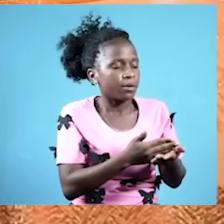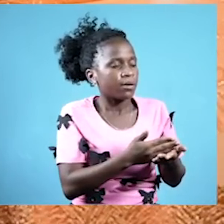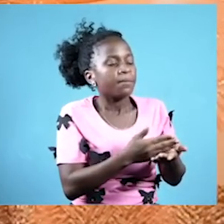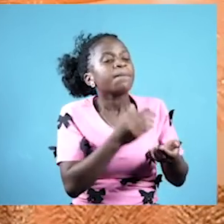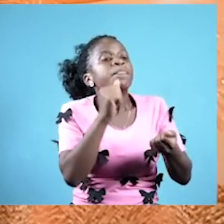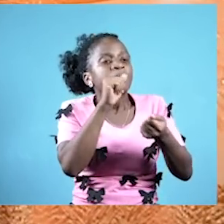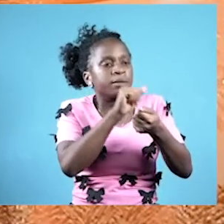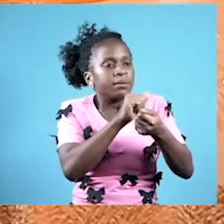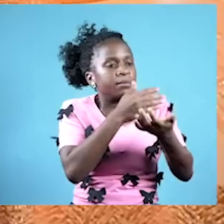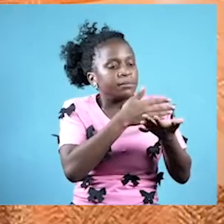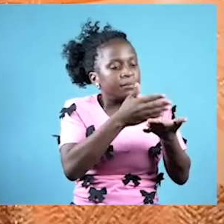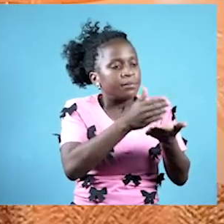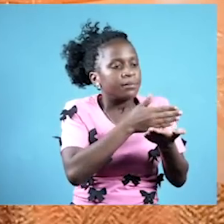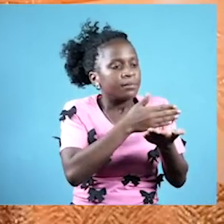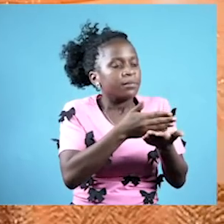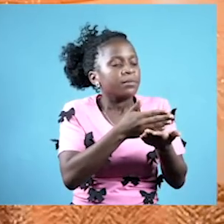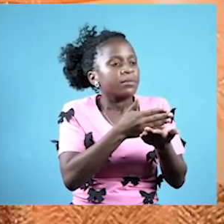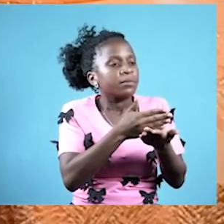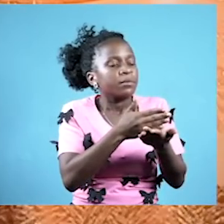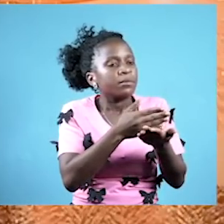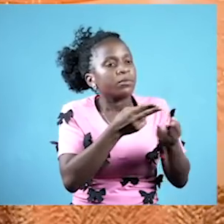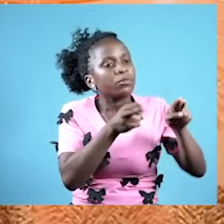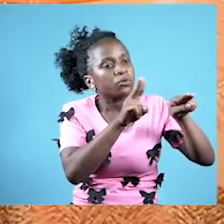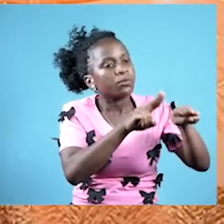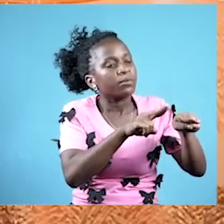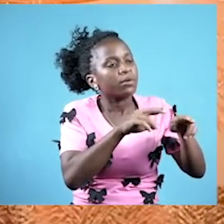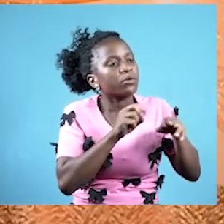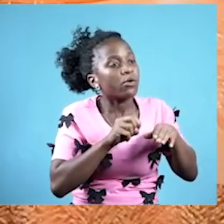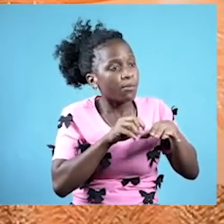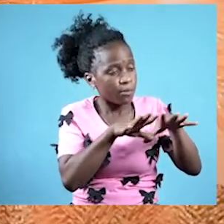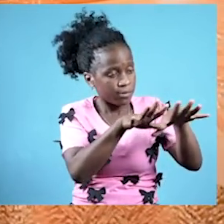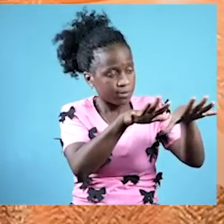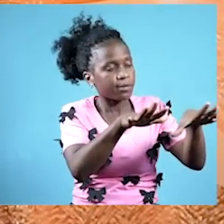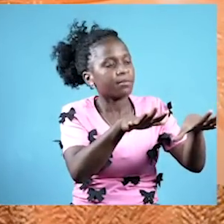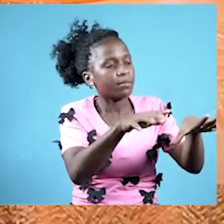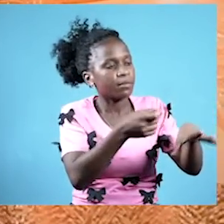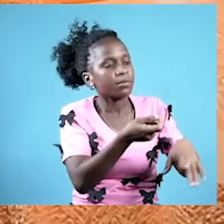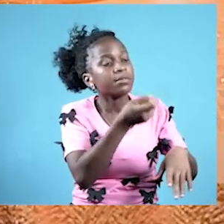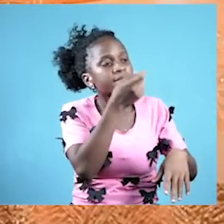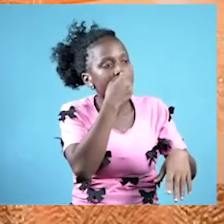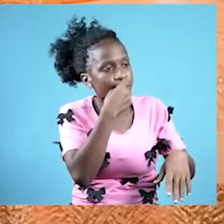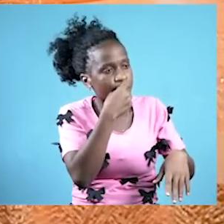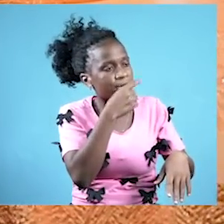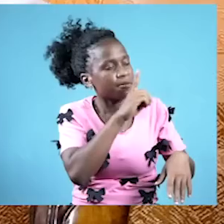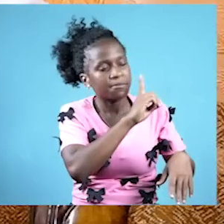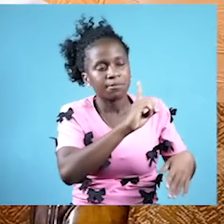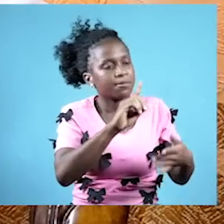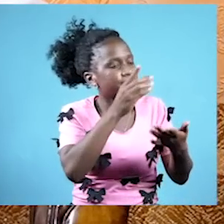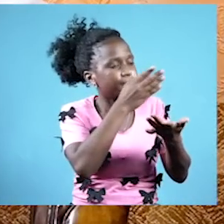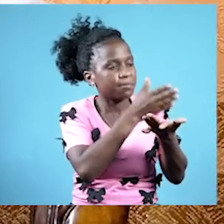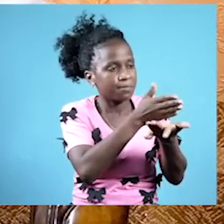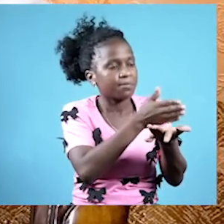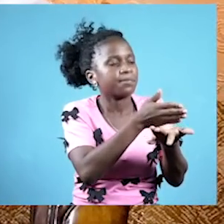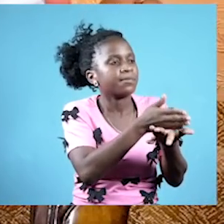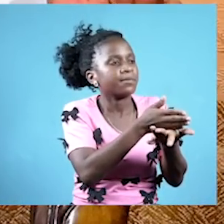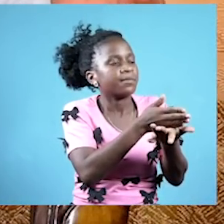Unaihusisha na siasa? Ama ilikuwa ni kesi ambayo imetoka wapi? Kwa sababu baadaye uliachiwa huru. kwa